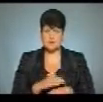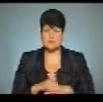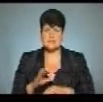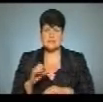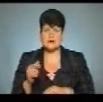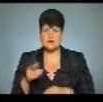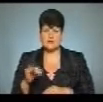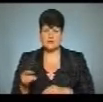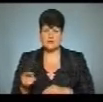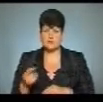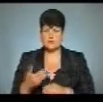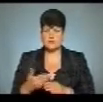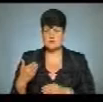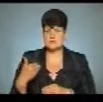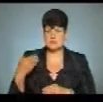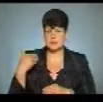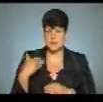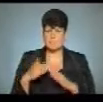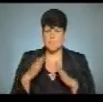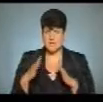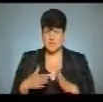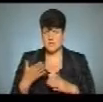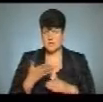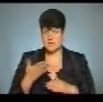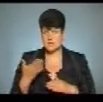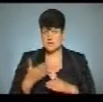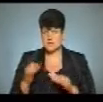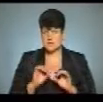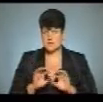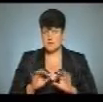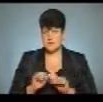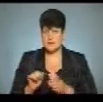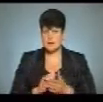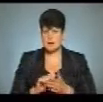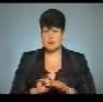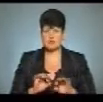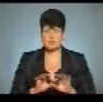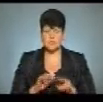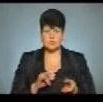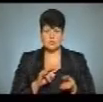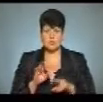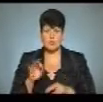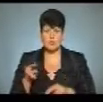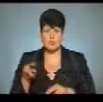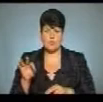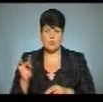у Тернополі. За моєю спиною палатка із агітаційними матеріалами, про яку нам розповідали спостерігачі опори.